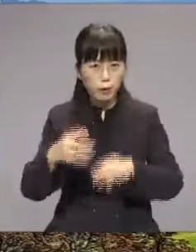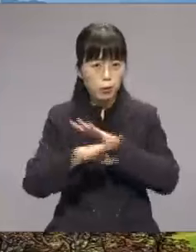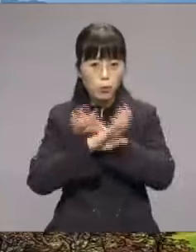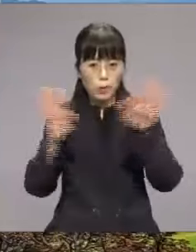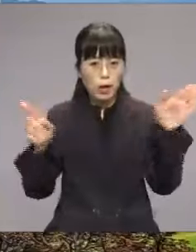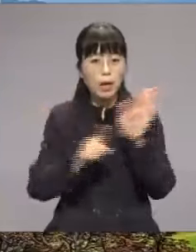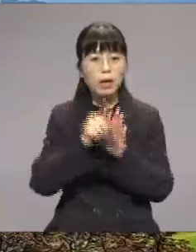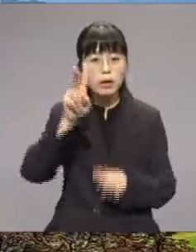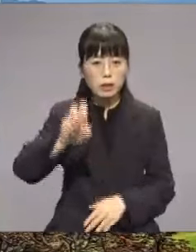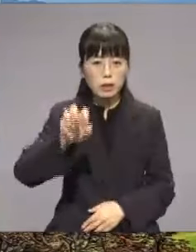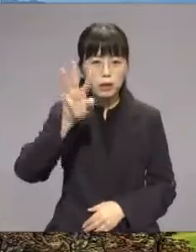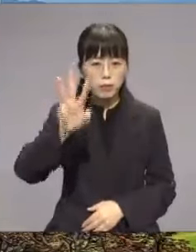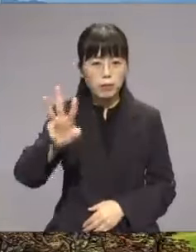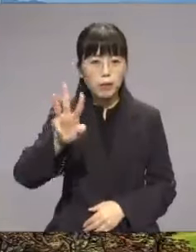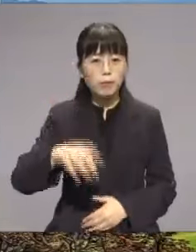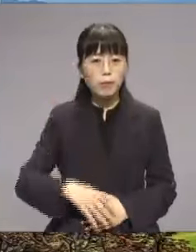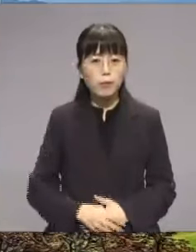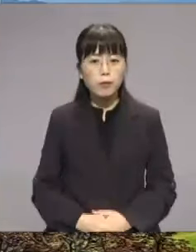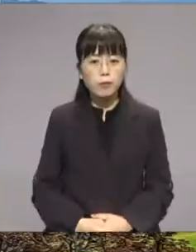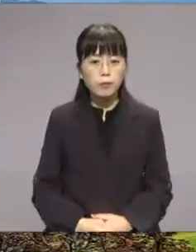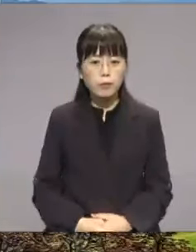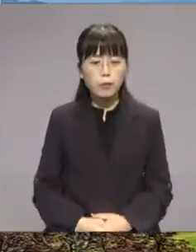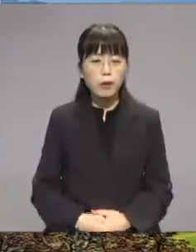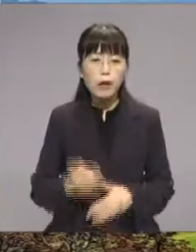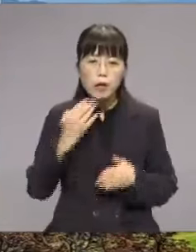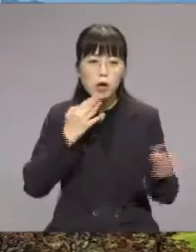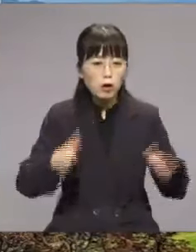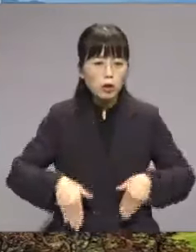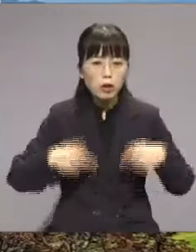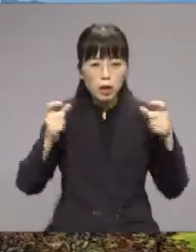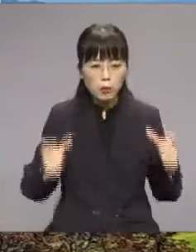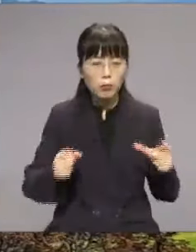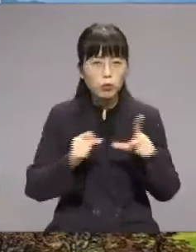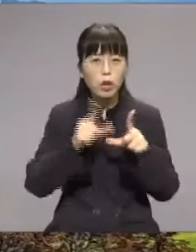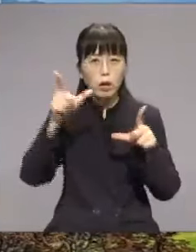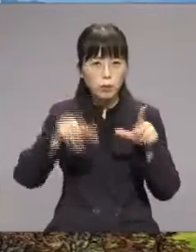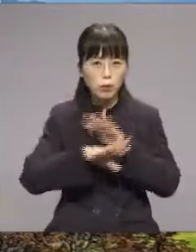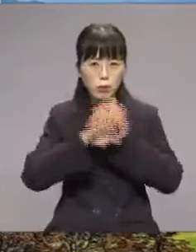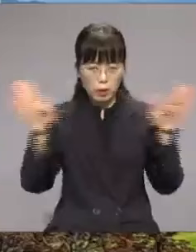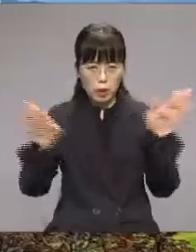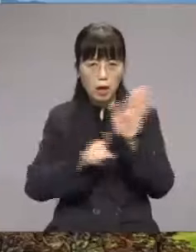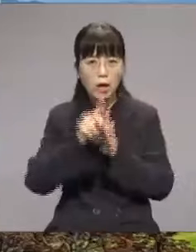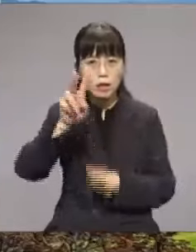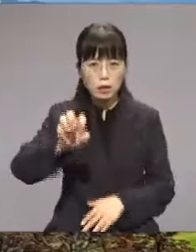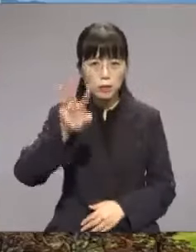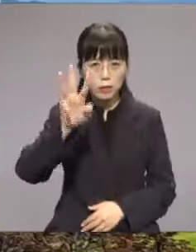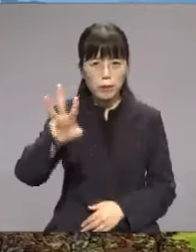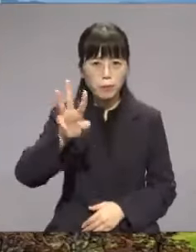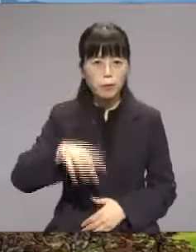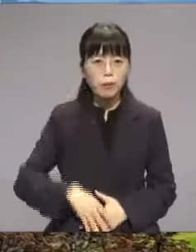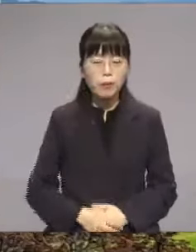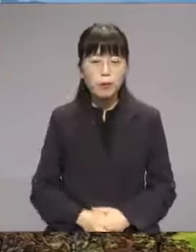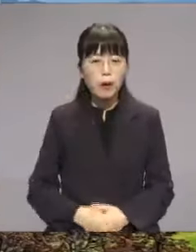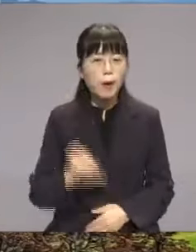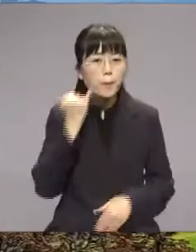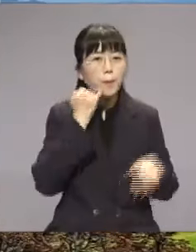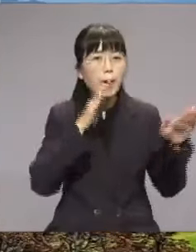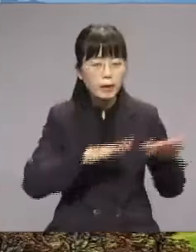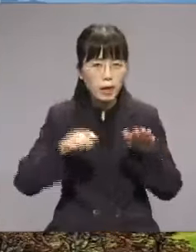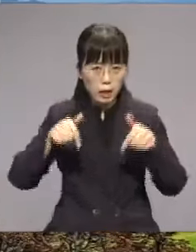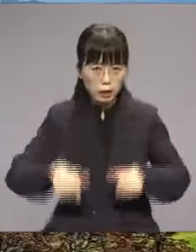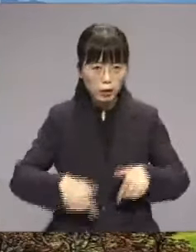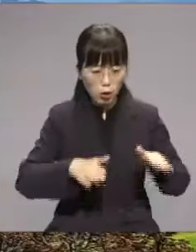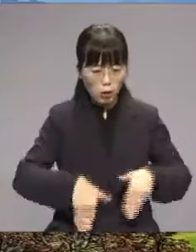낮에는 23도까지 오르겠고요 경기 남부는 대부분 낮 최고 23도를 보이겠습니다 바대 물결은